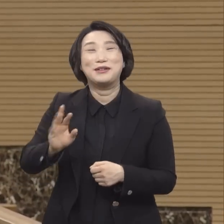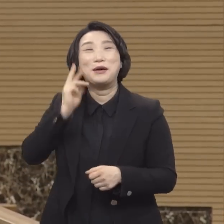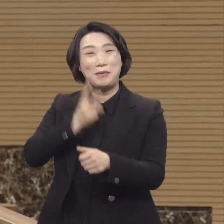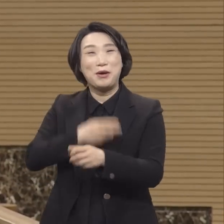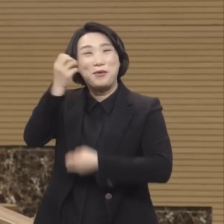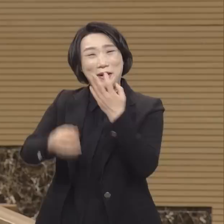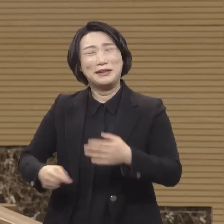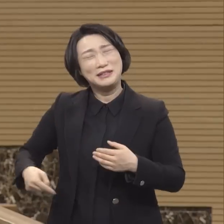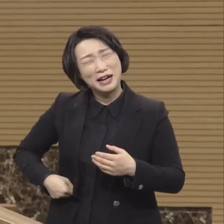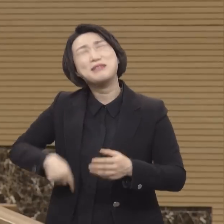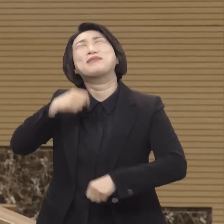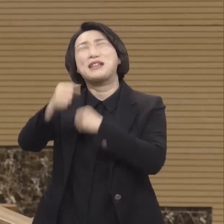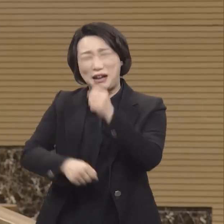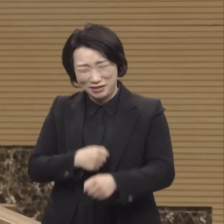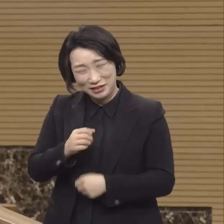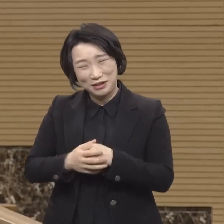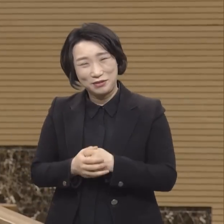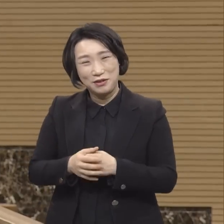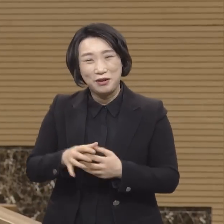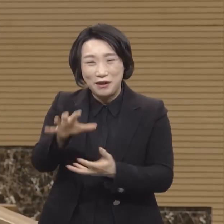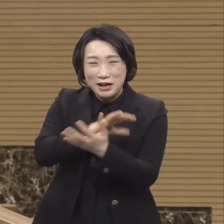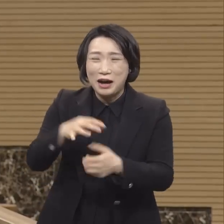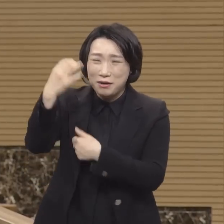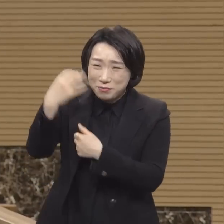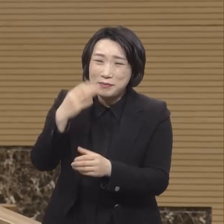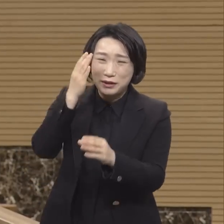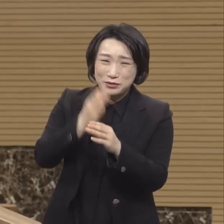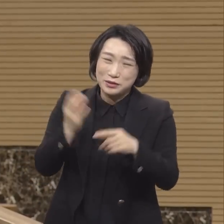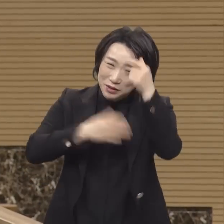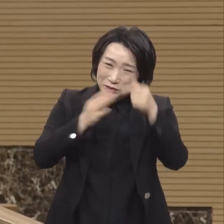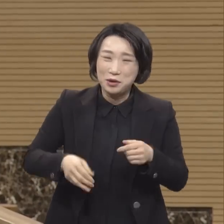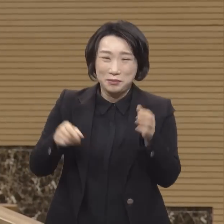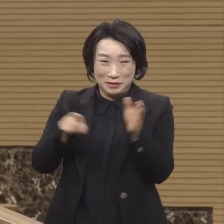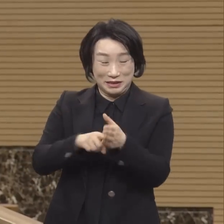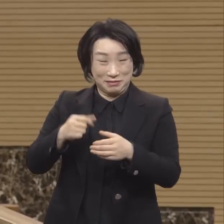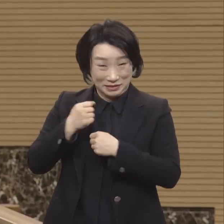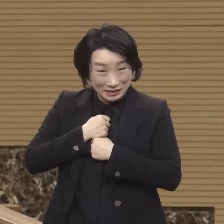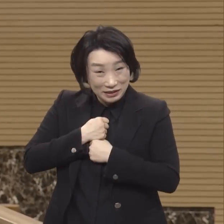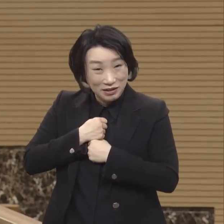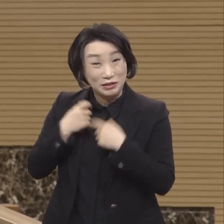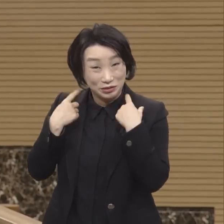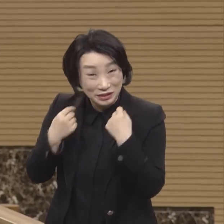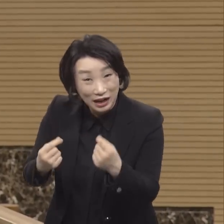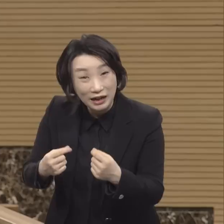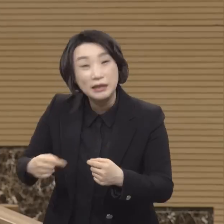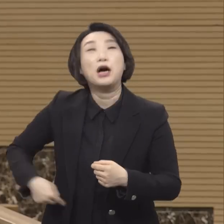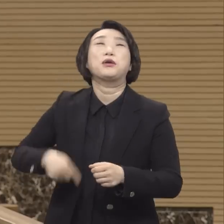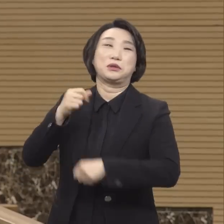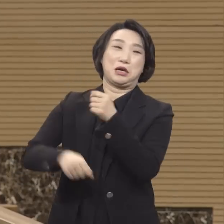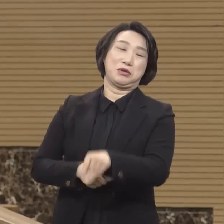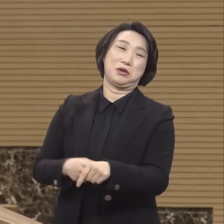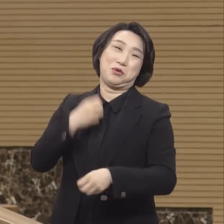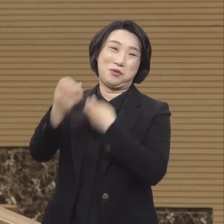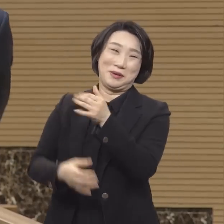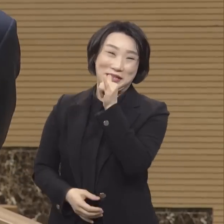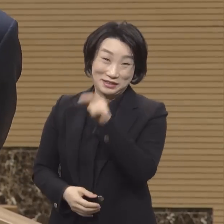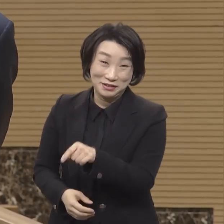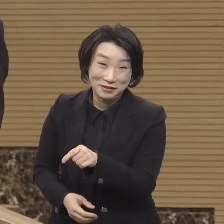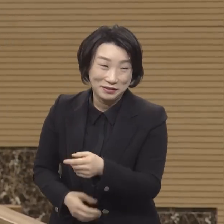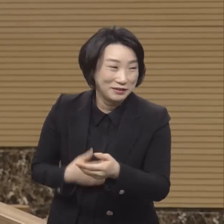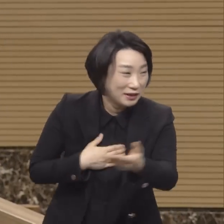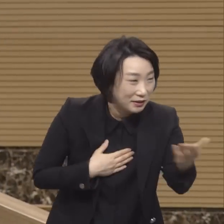말이요. 환난과 핍박 중에도 성도는 신앙 지켰네. 양심은 자유하다 이 말이요.